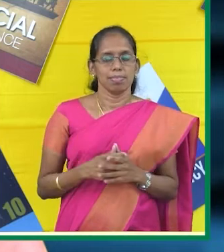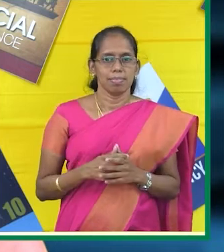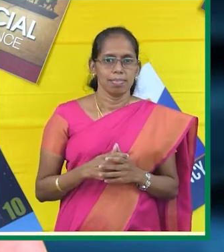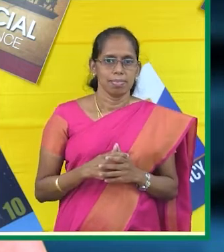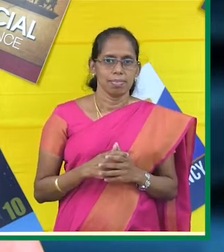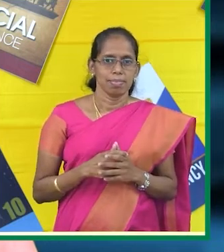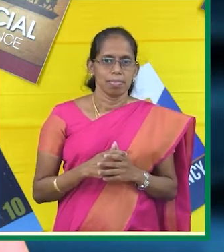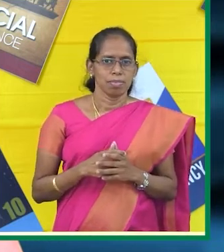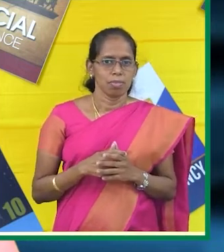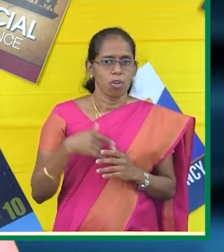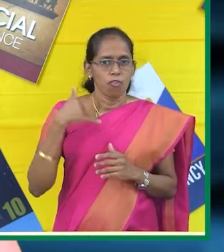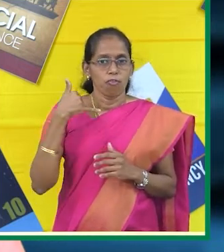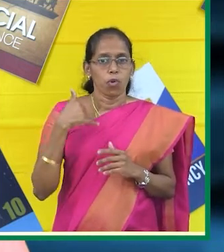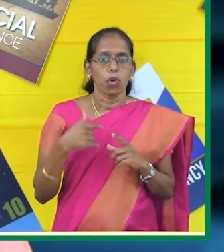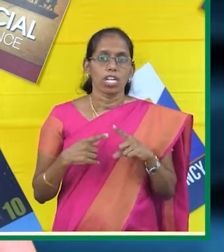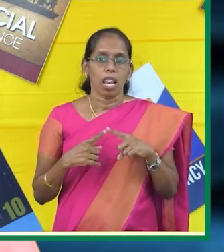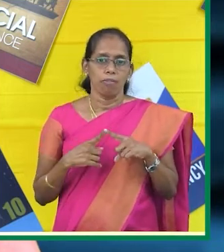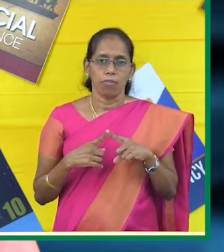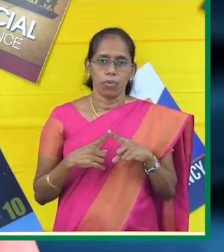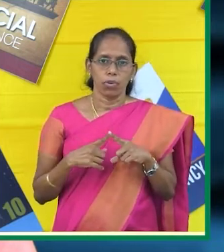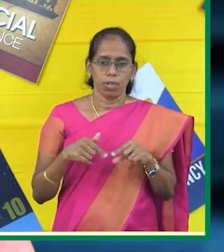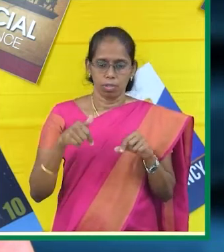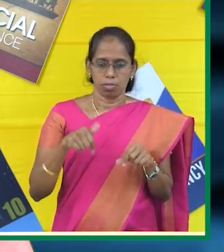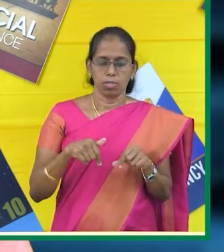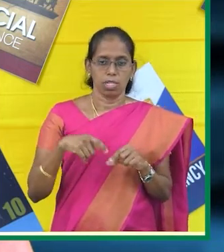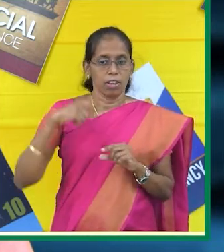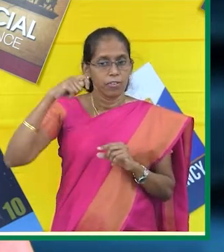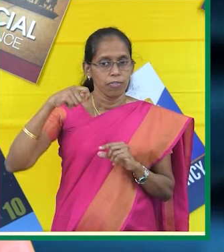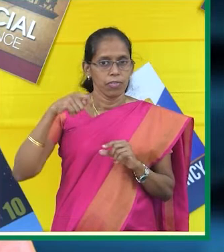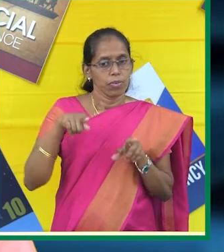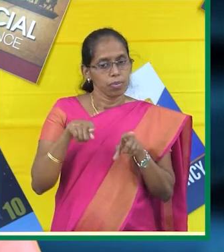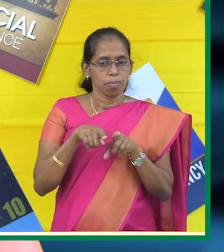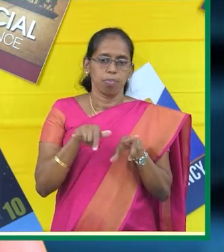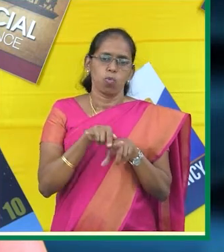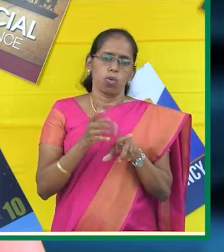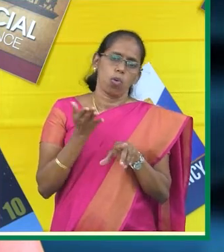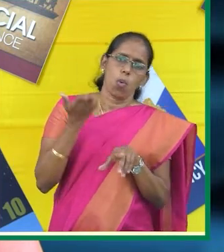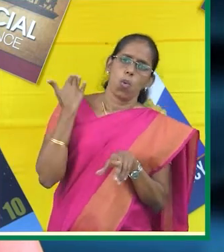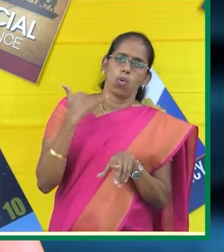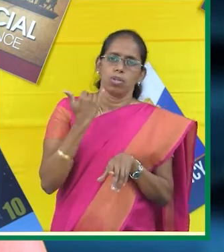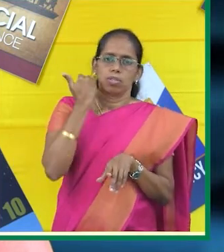அவருடைய ஃபோனோ டெலஃபோன், அதாவது இன்றைக்கி நம்ம பார்க்கக்கூடிய